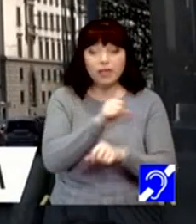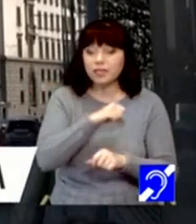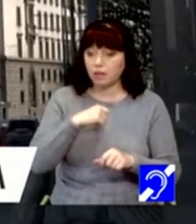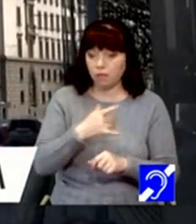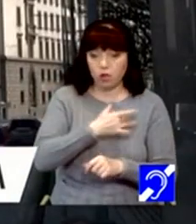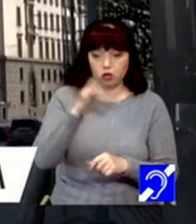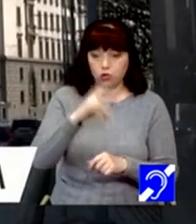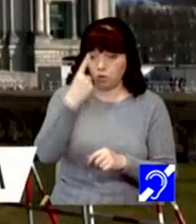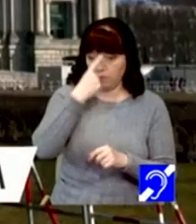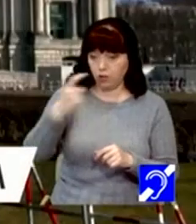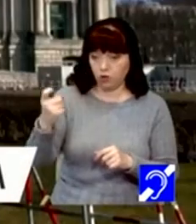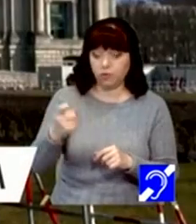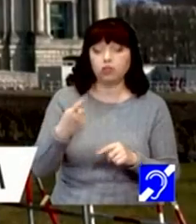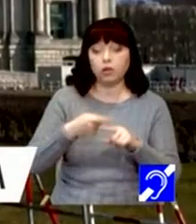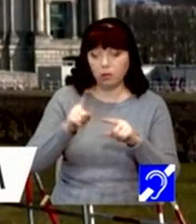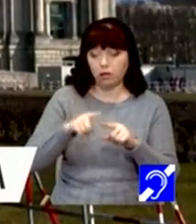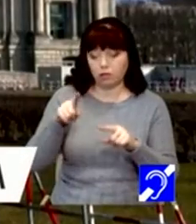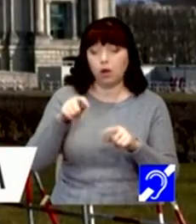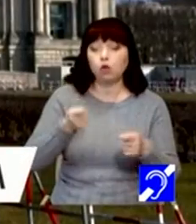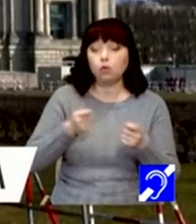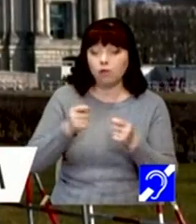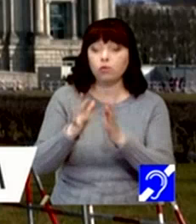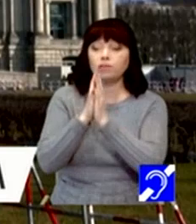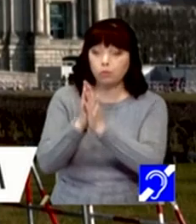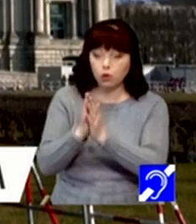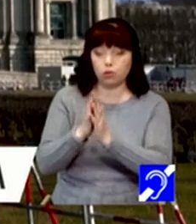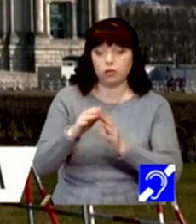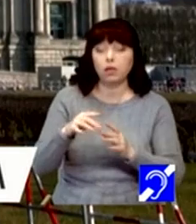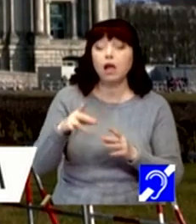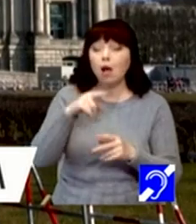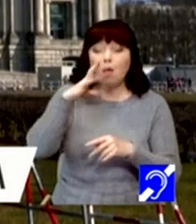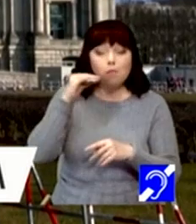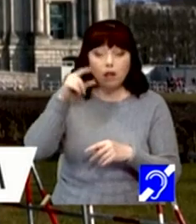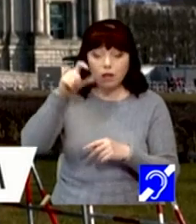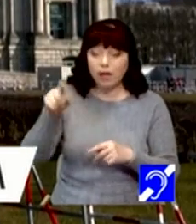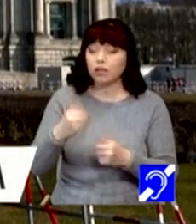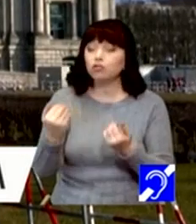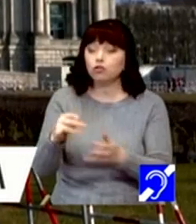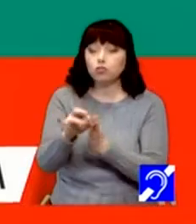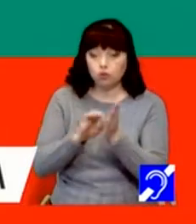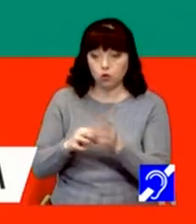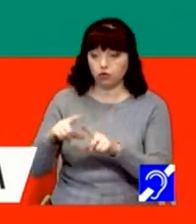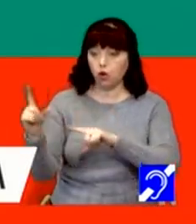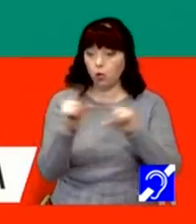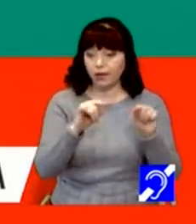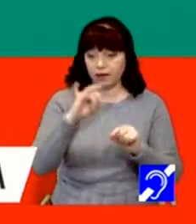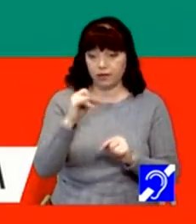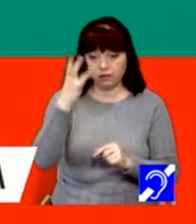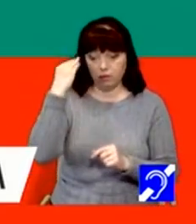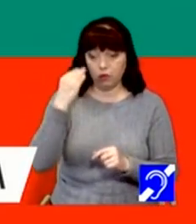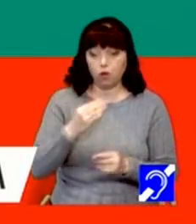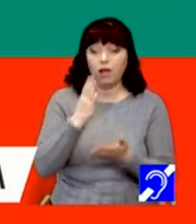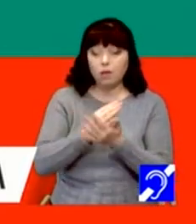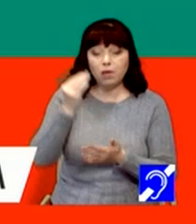avertizare pentru un comunicat de presă autoritățile bulgare și îndeamnă compatriotii să părăsească imediat Republica Moldova având în vedere